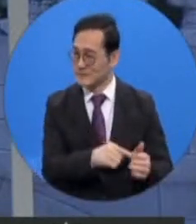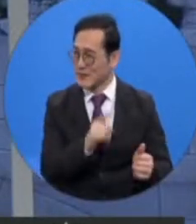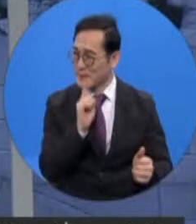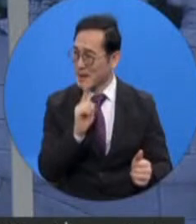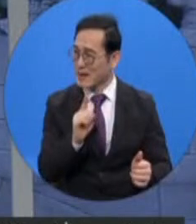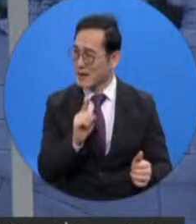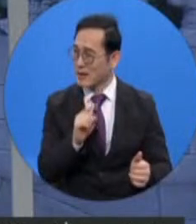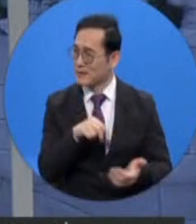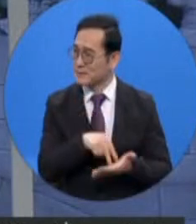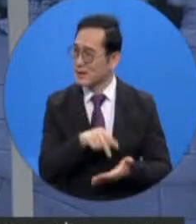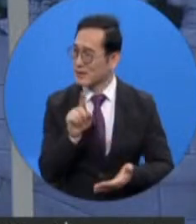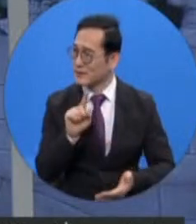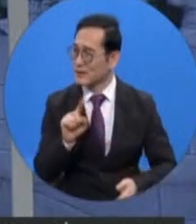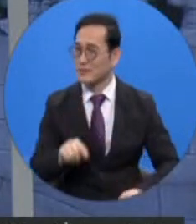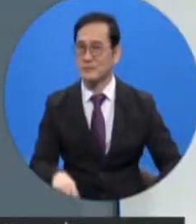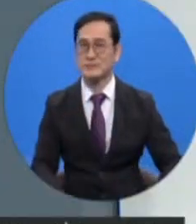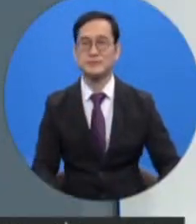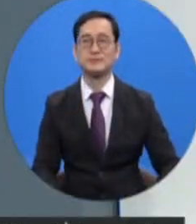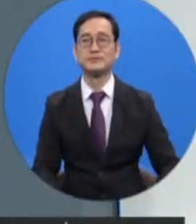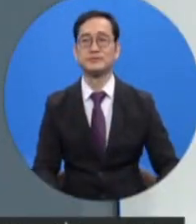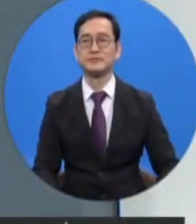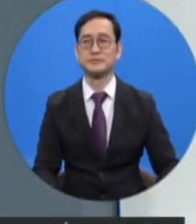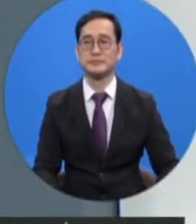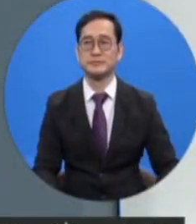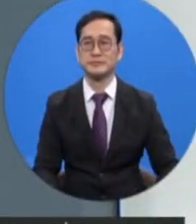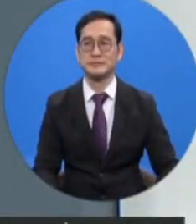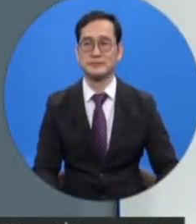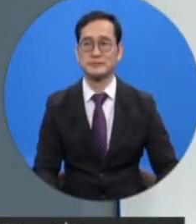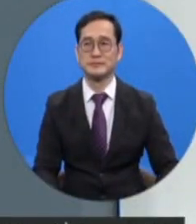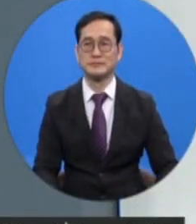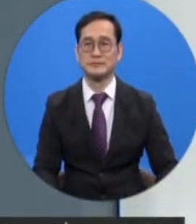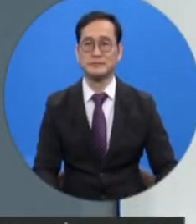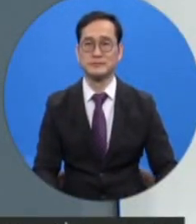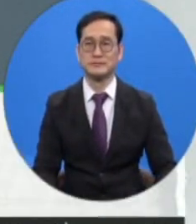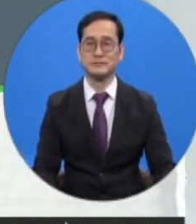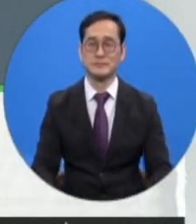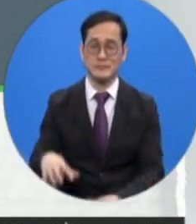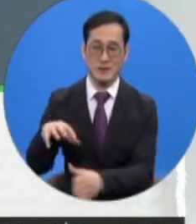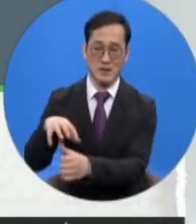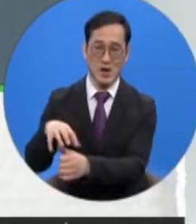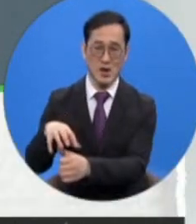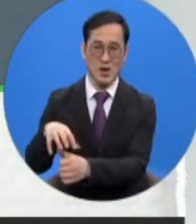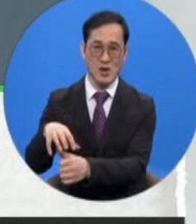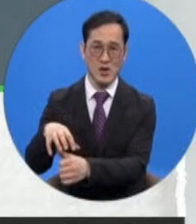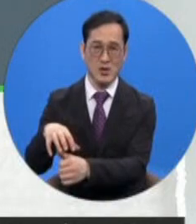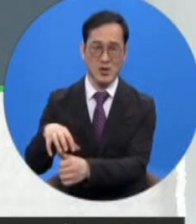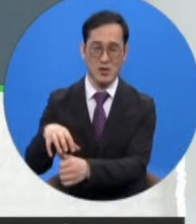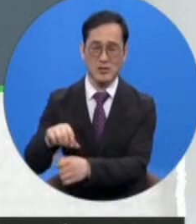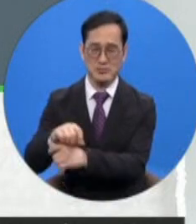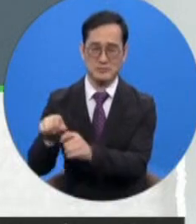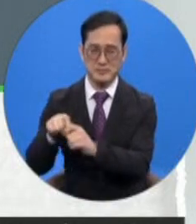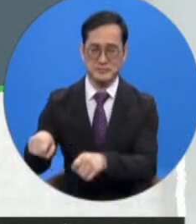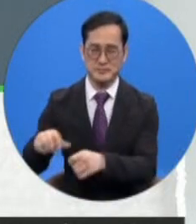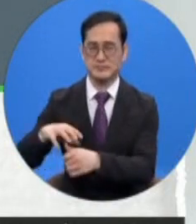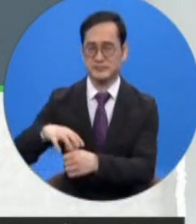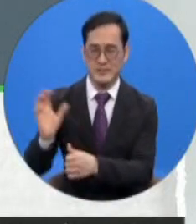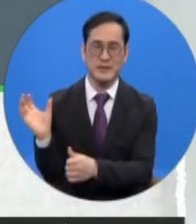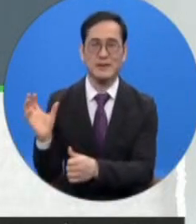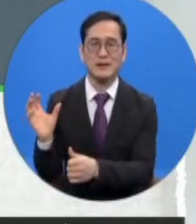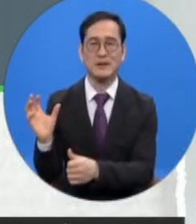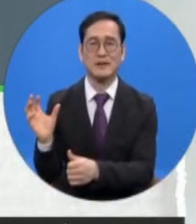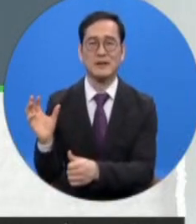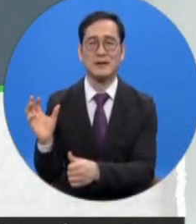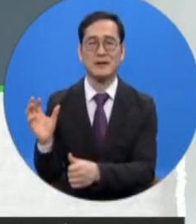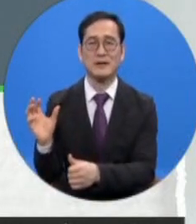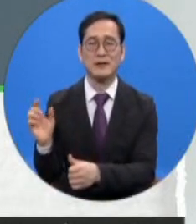후보 입장은 뭡니까? 형 집행정지는 아마 법률적인 요건이 이제 있는 상황이기 때문에 과거에 있었던 내용들을 바탕으로 좀 물어보는 것 같고요. 결국은